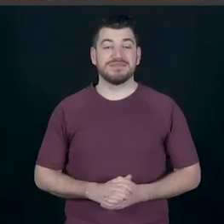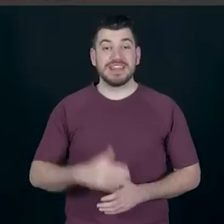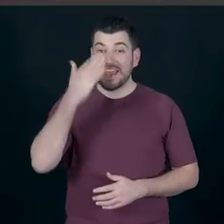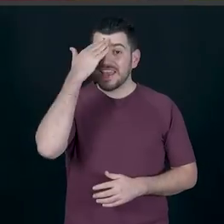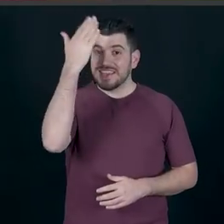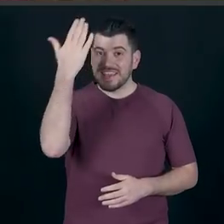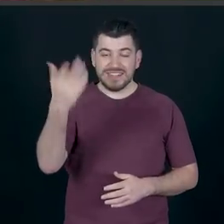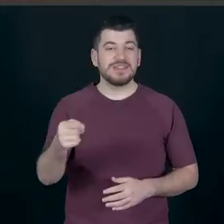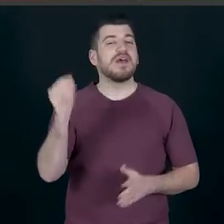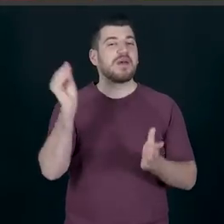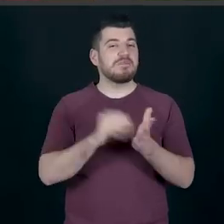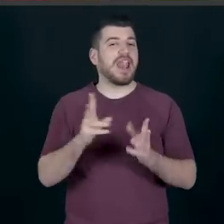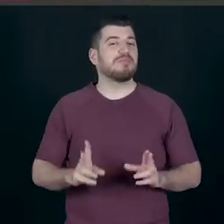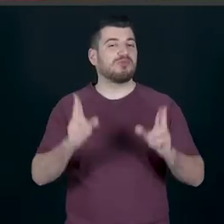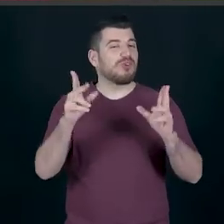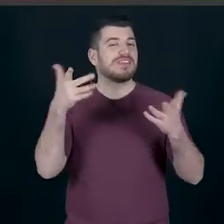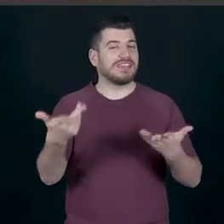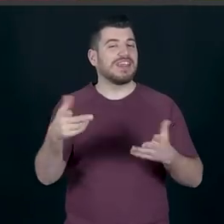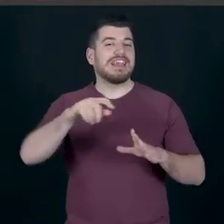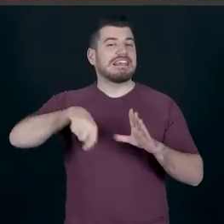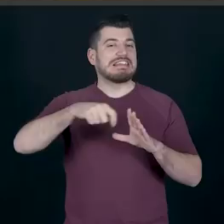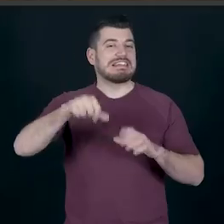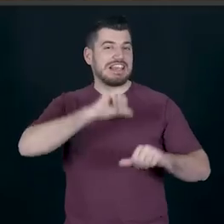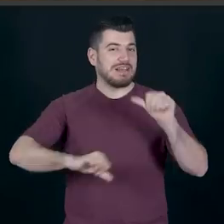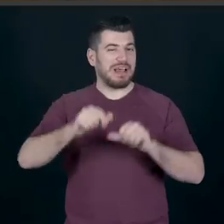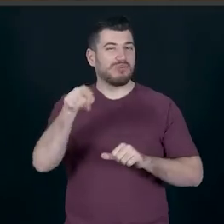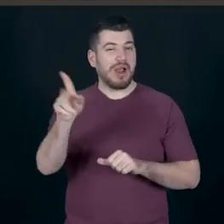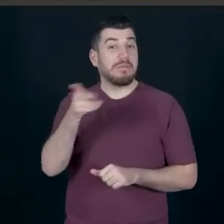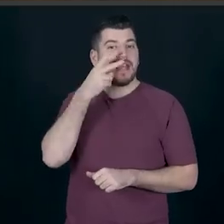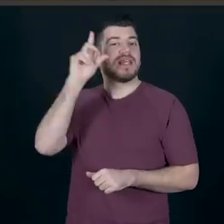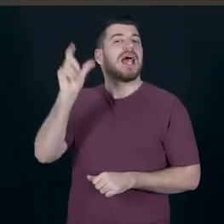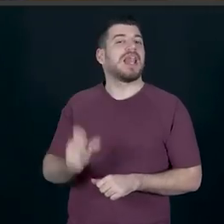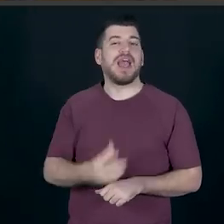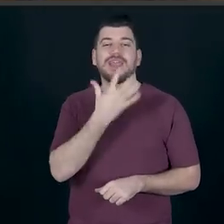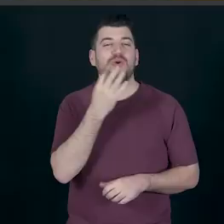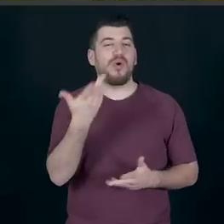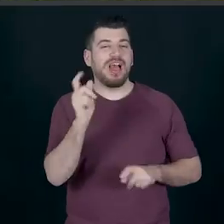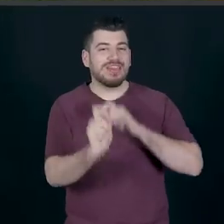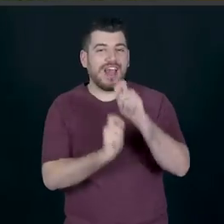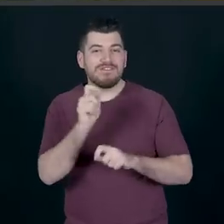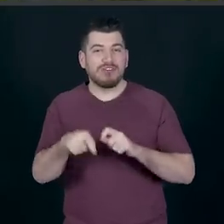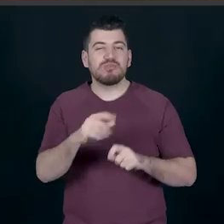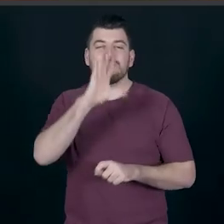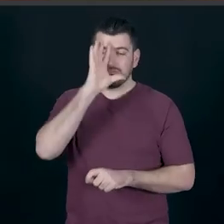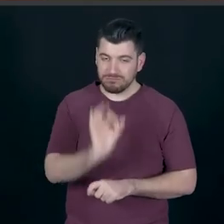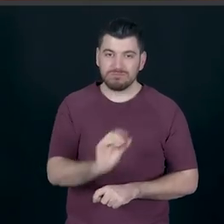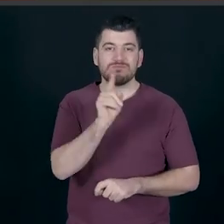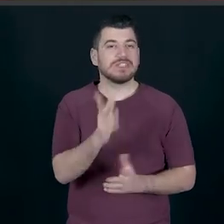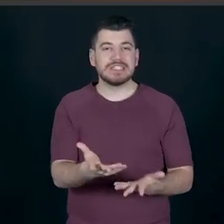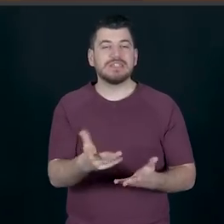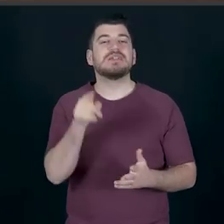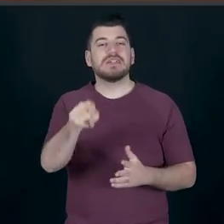Γεια σας, άλλο ένα επεισόδιο σήμερα του Kitchen Lab. Σήμερα μυρίζει λίγο Ιταλία. Θα κάνουμε αυθεντική